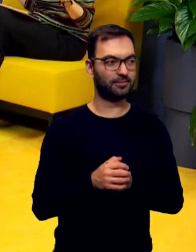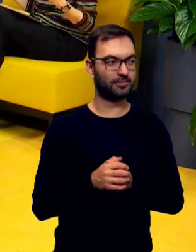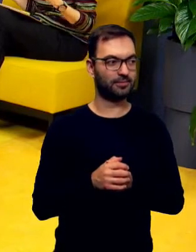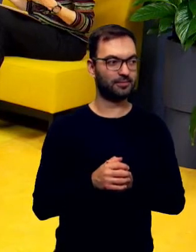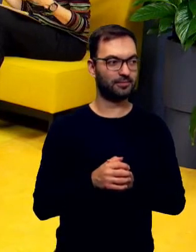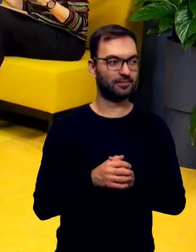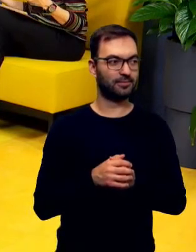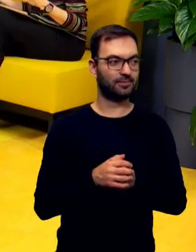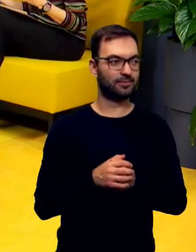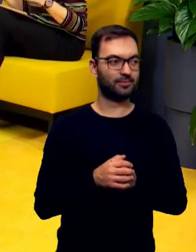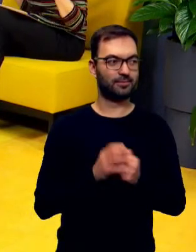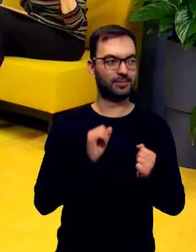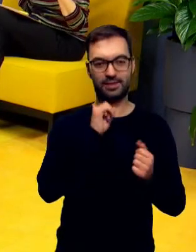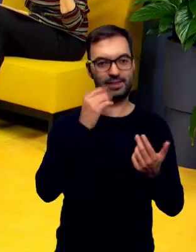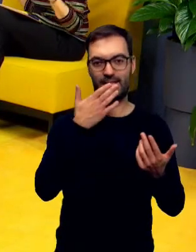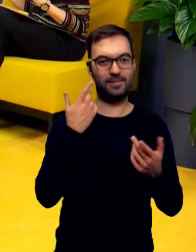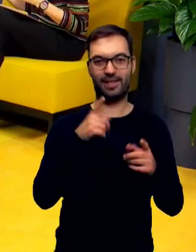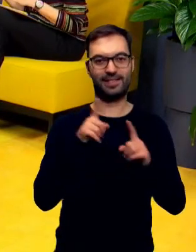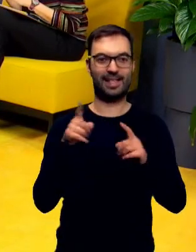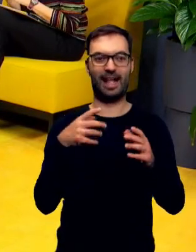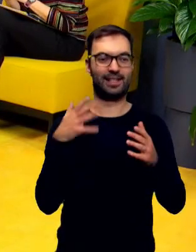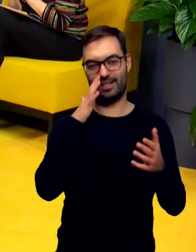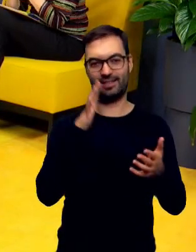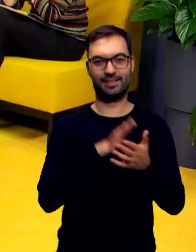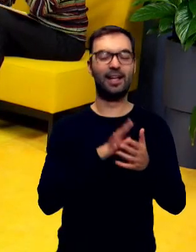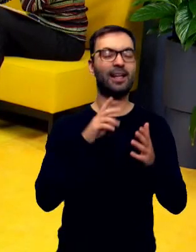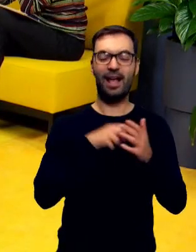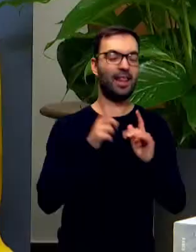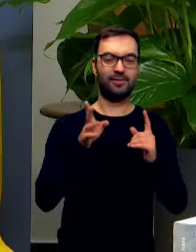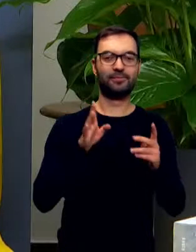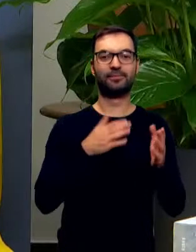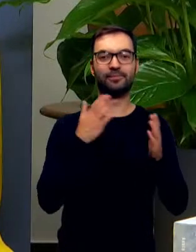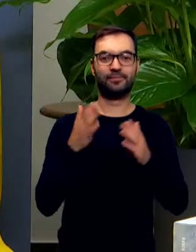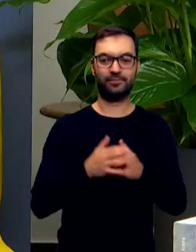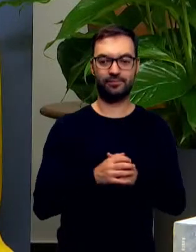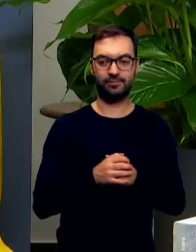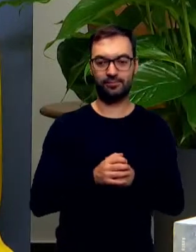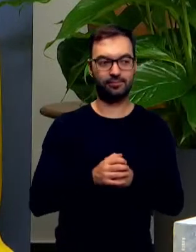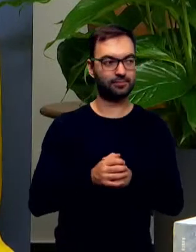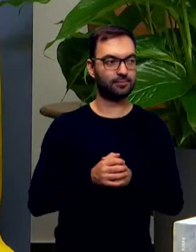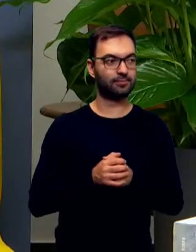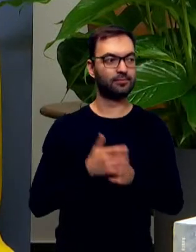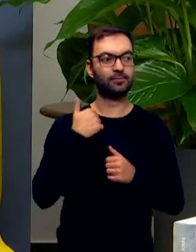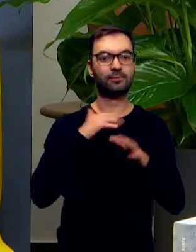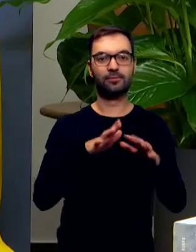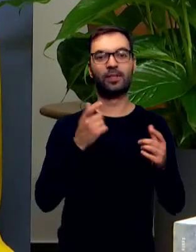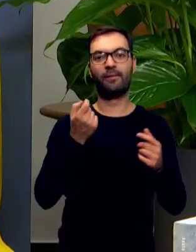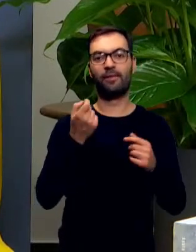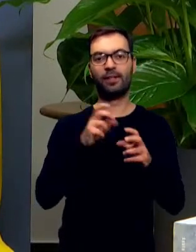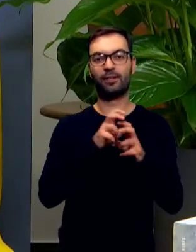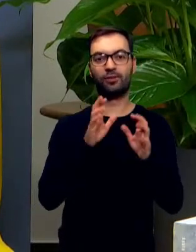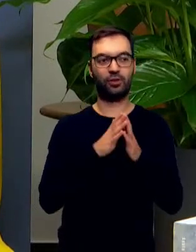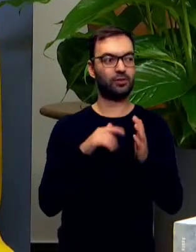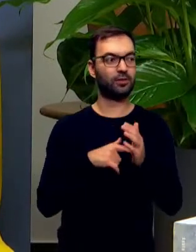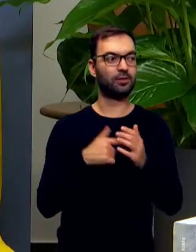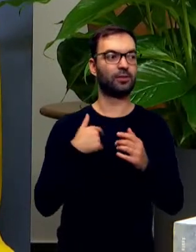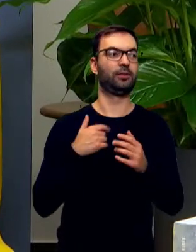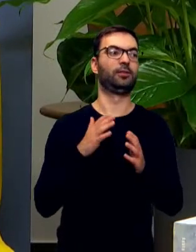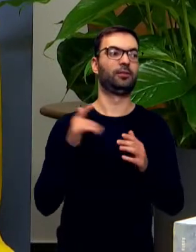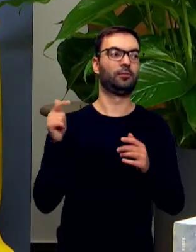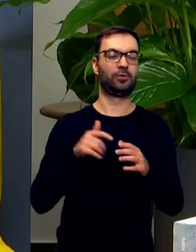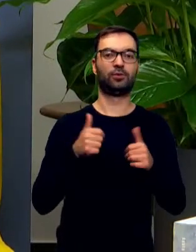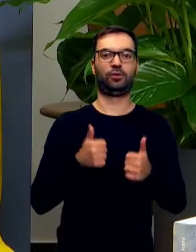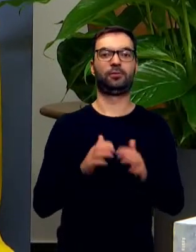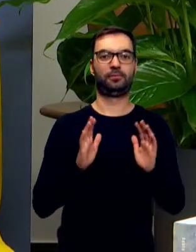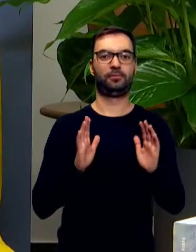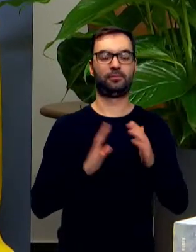W sumie właściwie nie ma żadnych odznak. Ale było wiele takich momentów w tej książce, w których ja po prostu musiałam